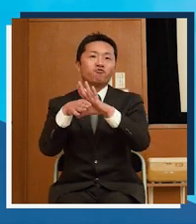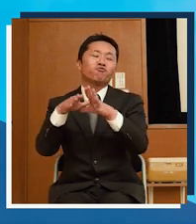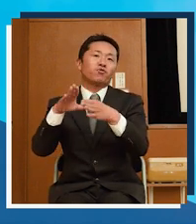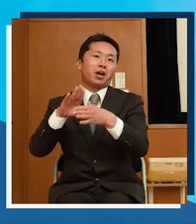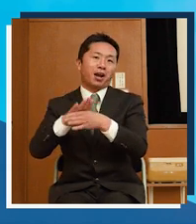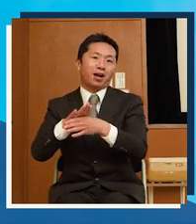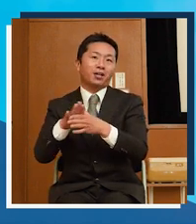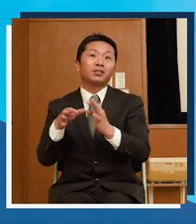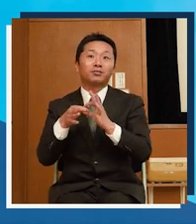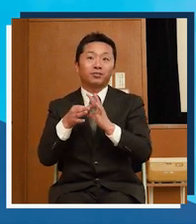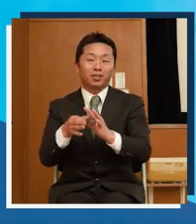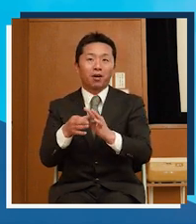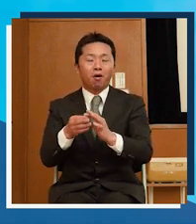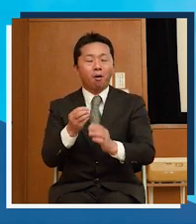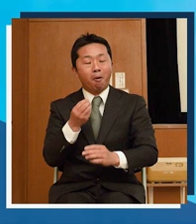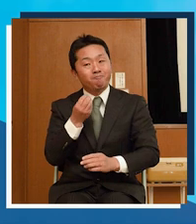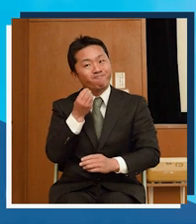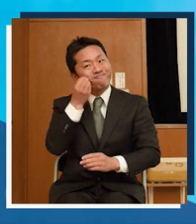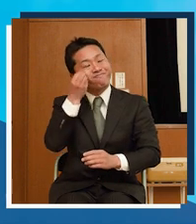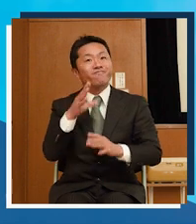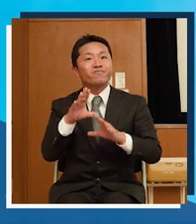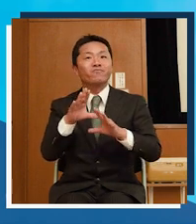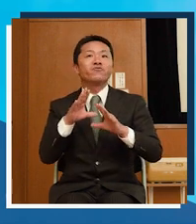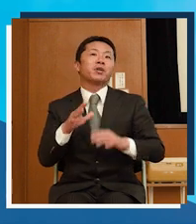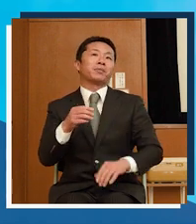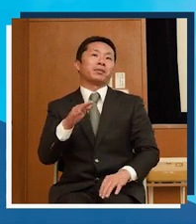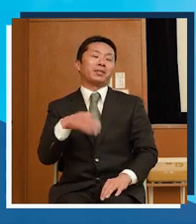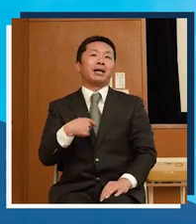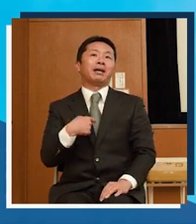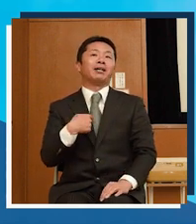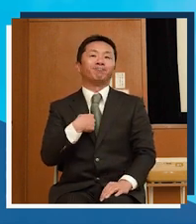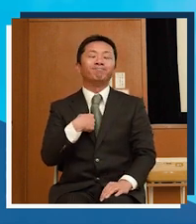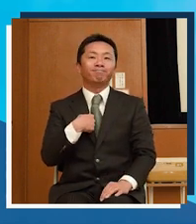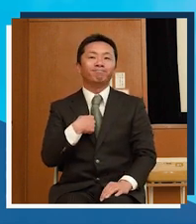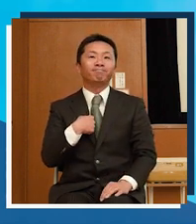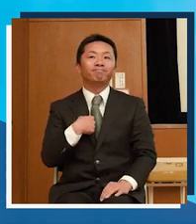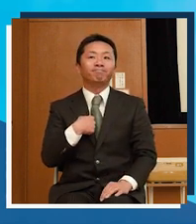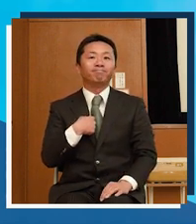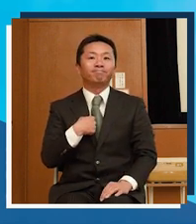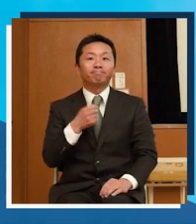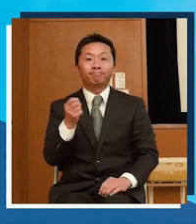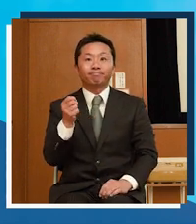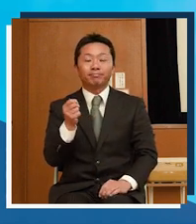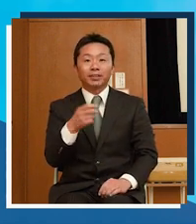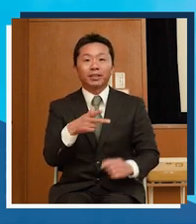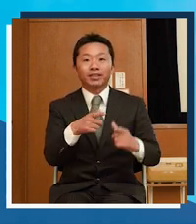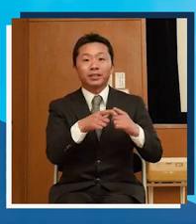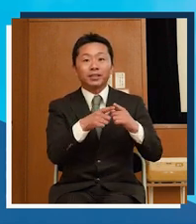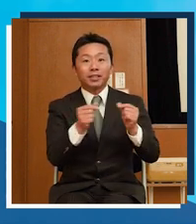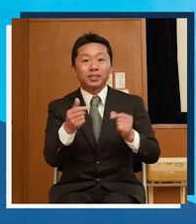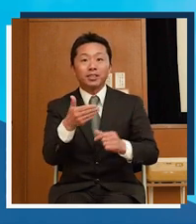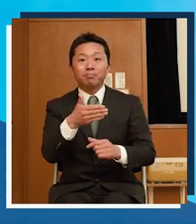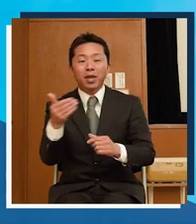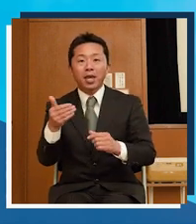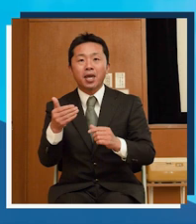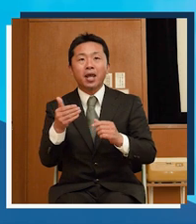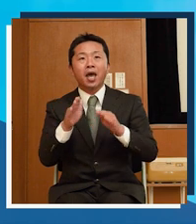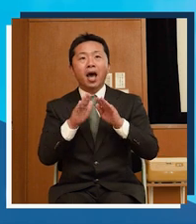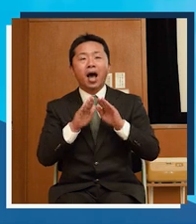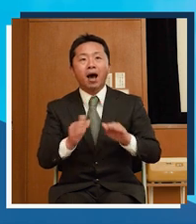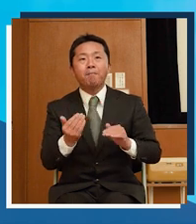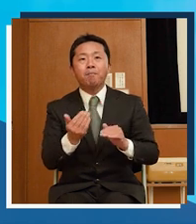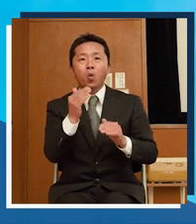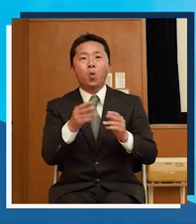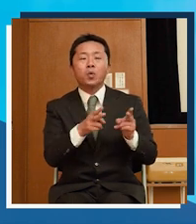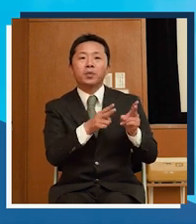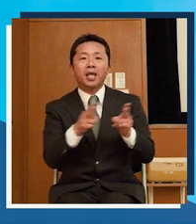にその官命を受けた世代の1人ですそして日米の体制は認めている